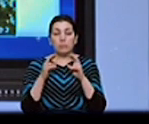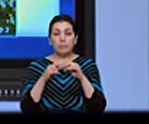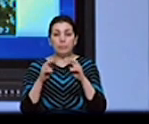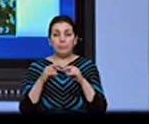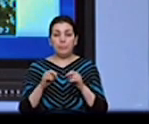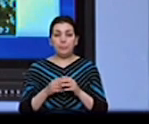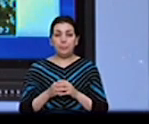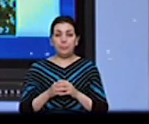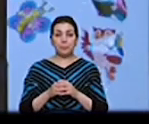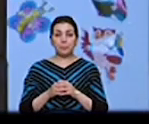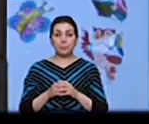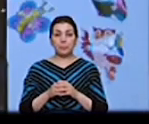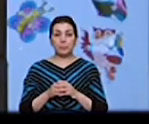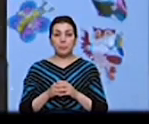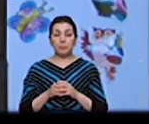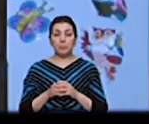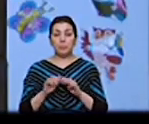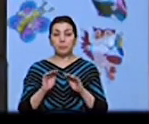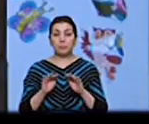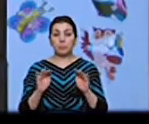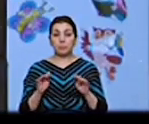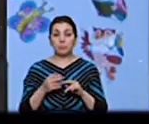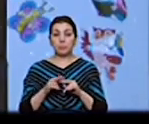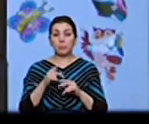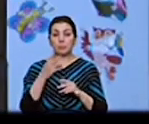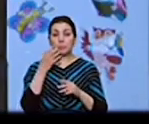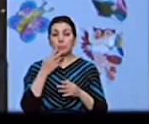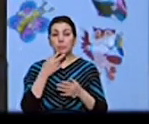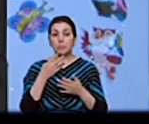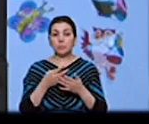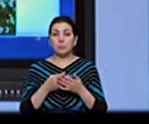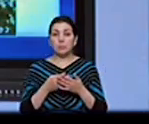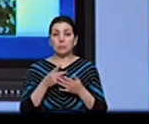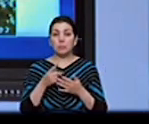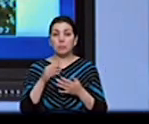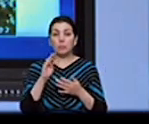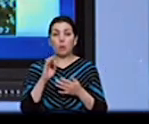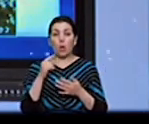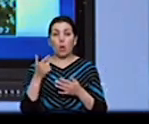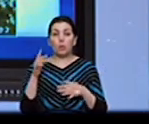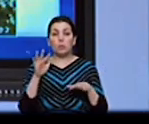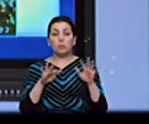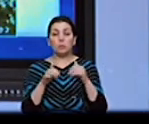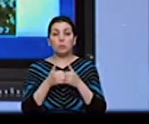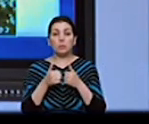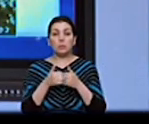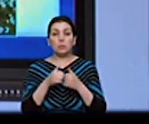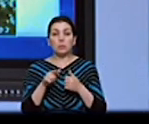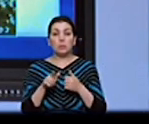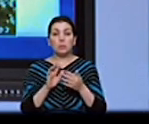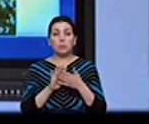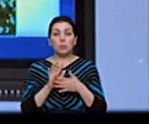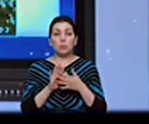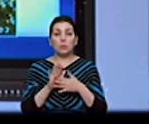birgalikda tekshirib ko'ramiz. Demak bolajonlar, rasmda ko'rib turganingizdek, tog' yonbag'irlaridagi